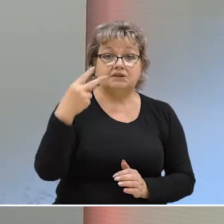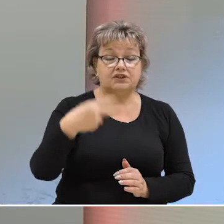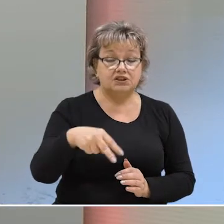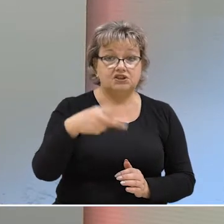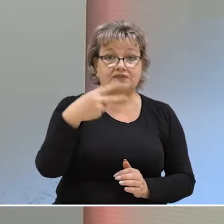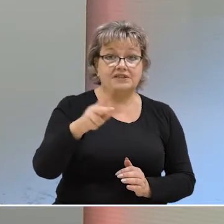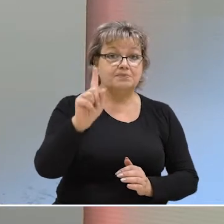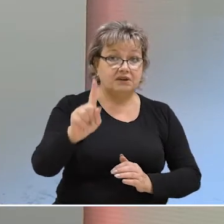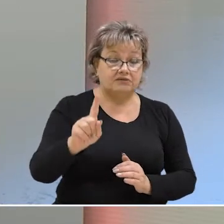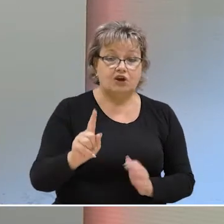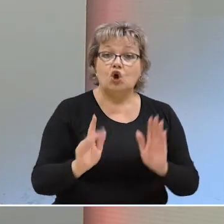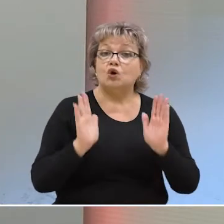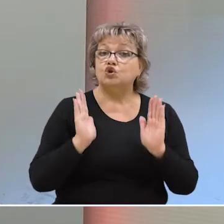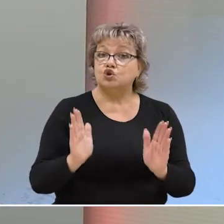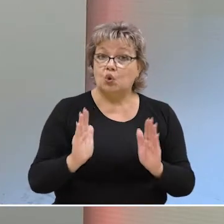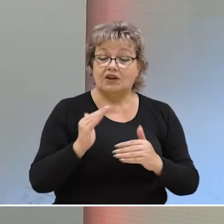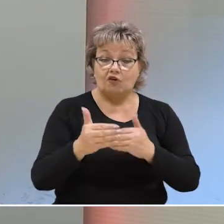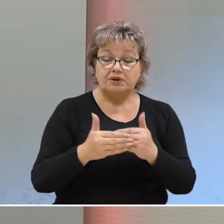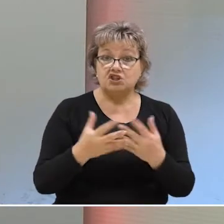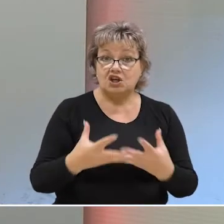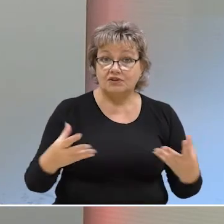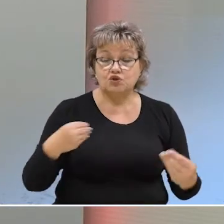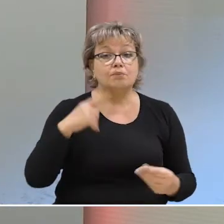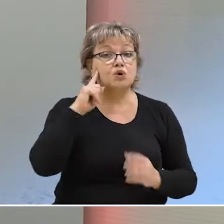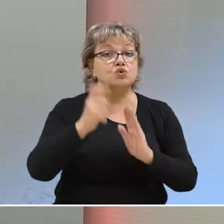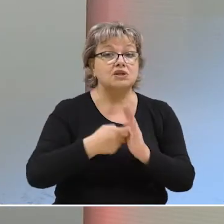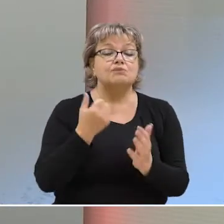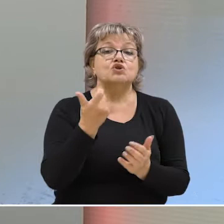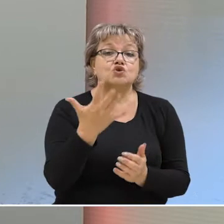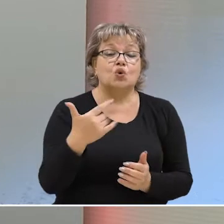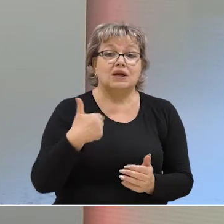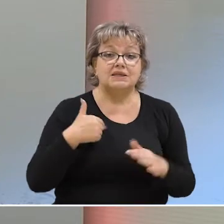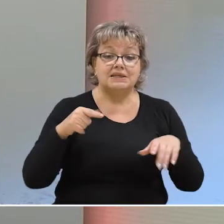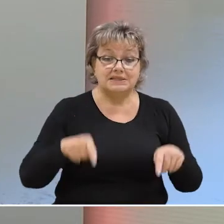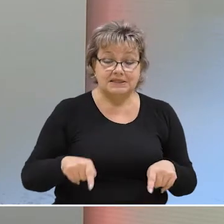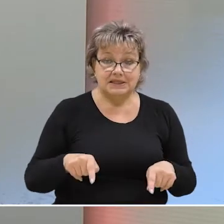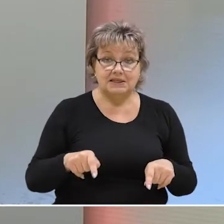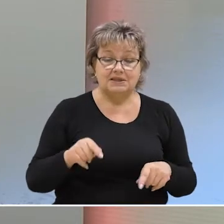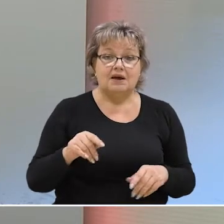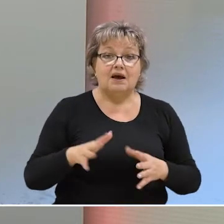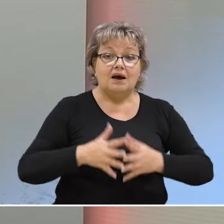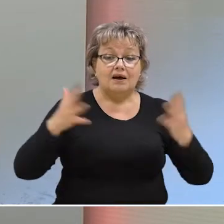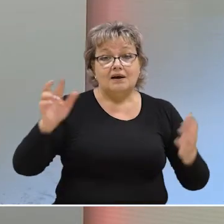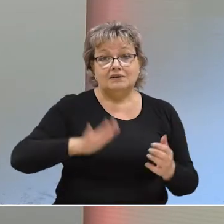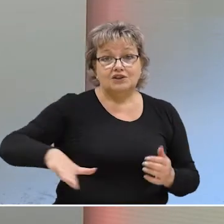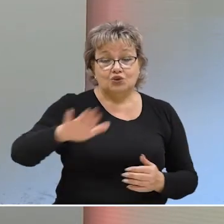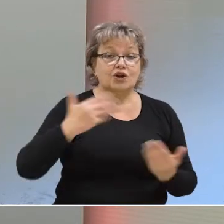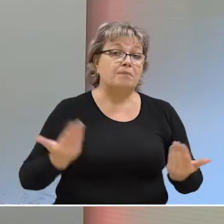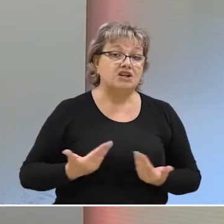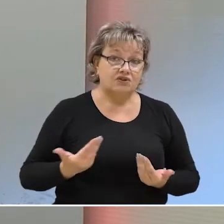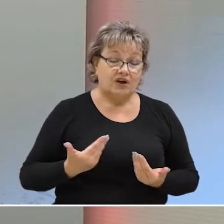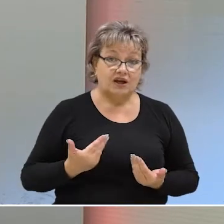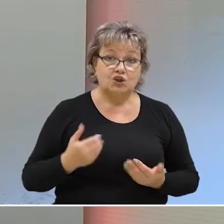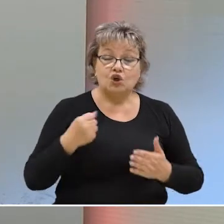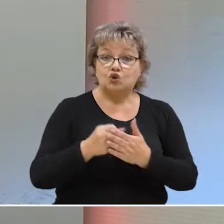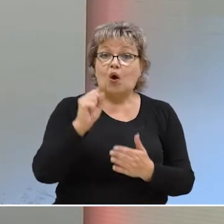апрель 2021. Только ближайшей весной мы узнаем, сколько же нас здесь на территории нашей огромной страны проживает.